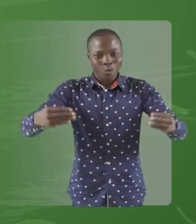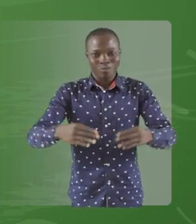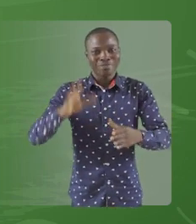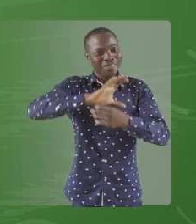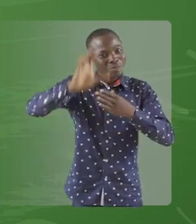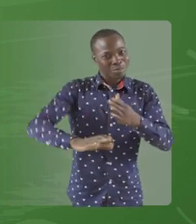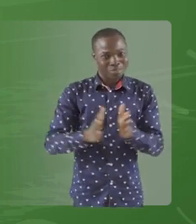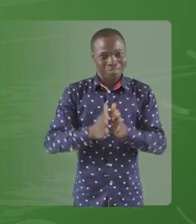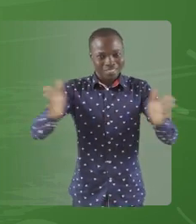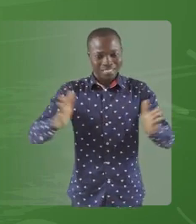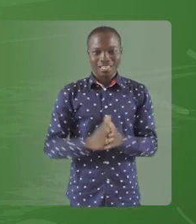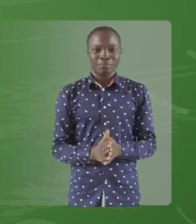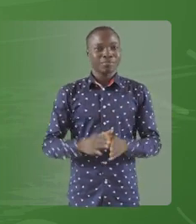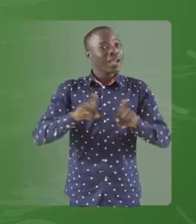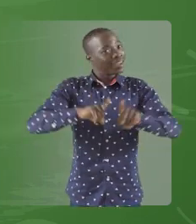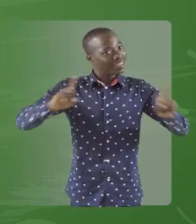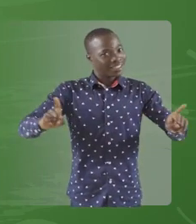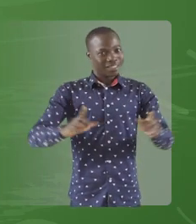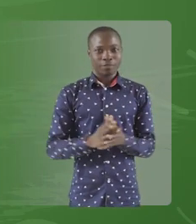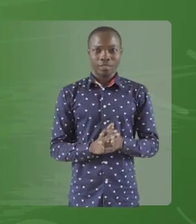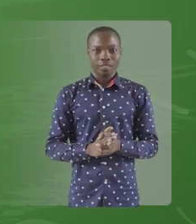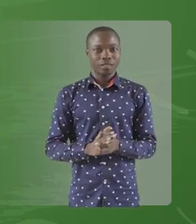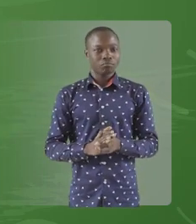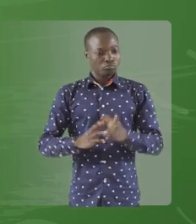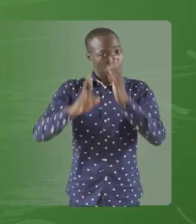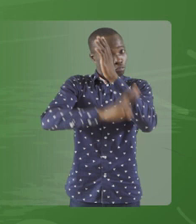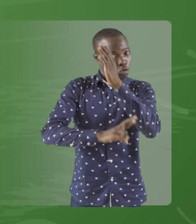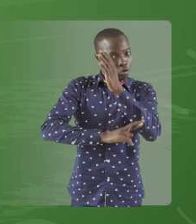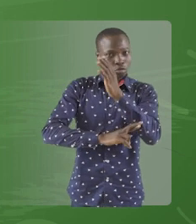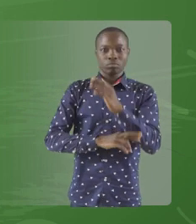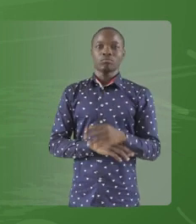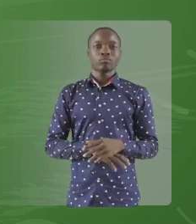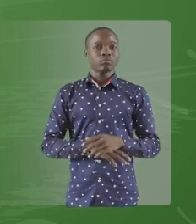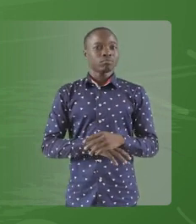générale, les différentes régions,